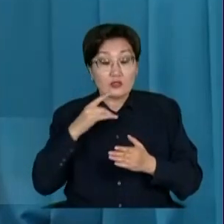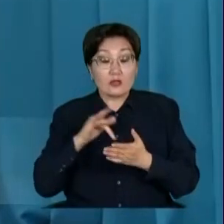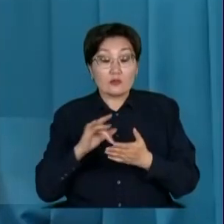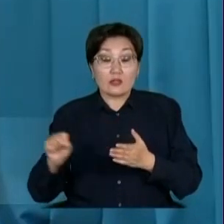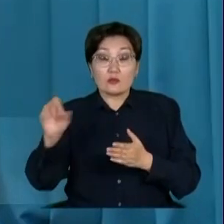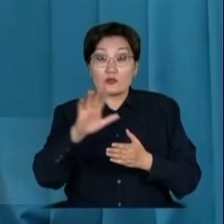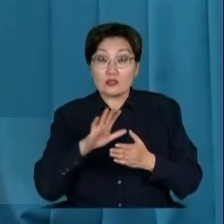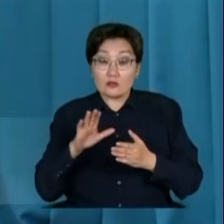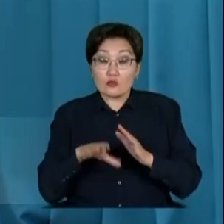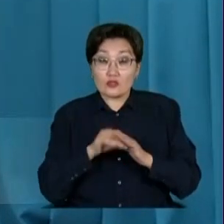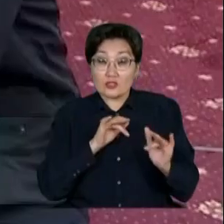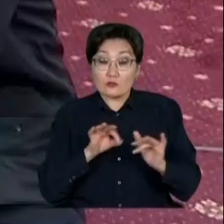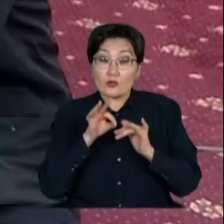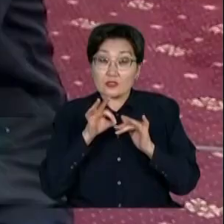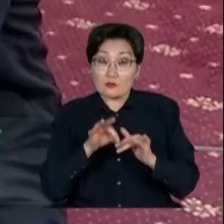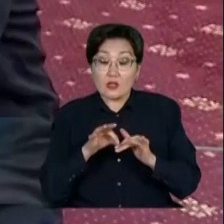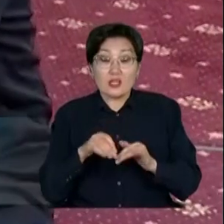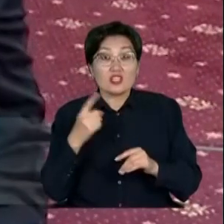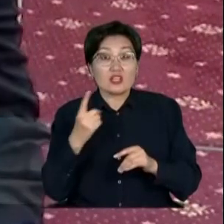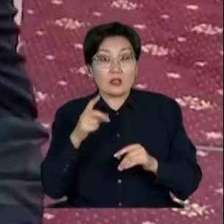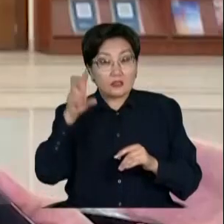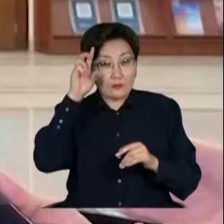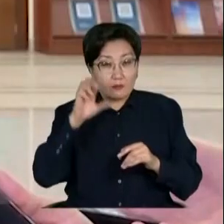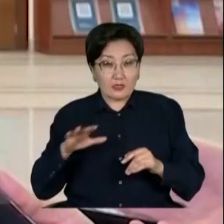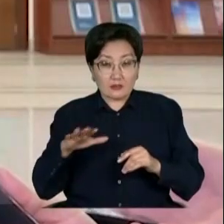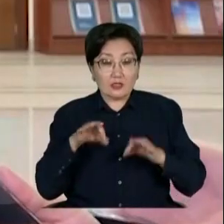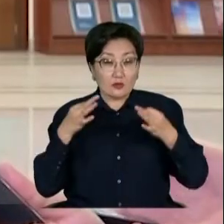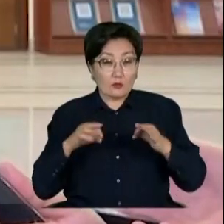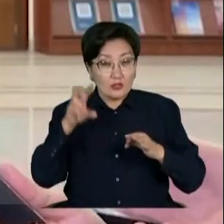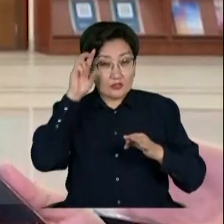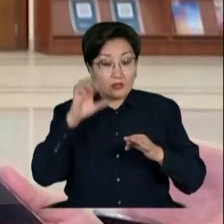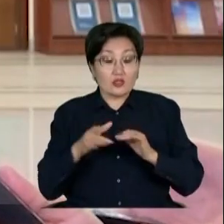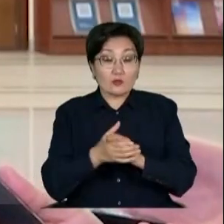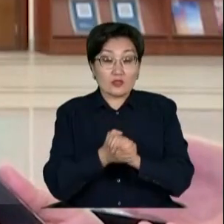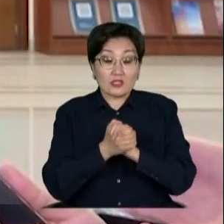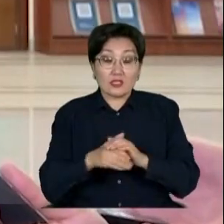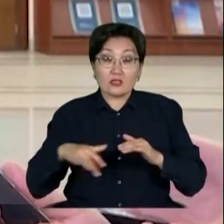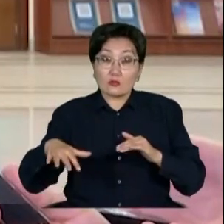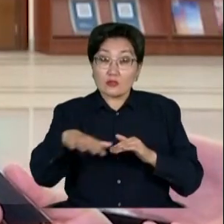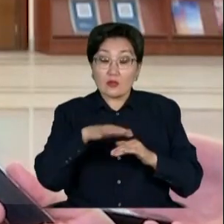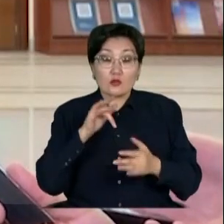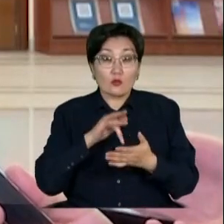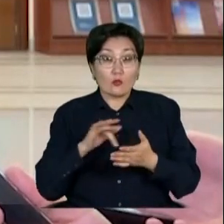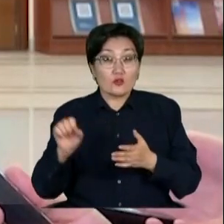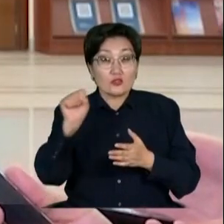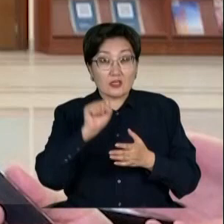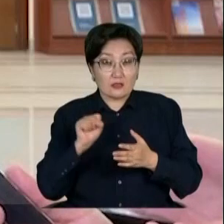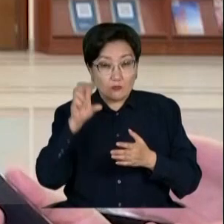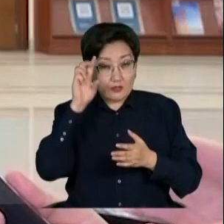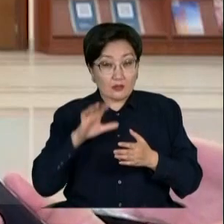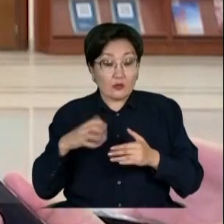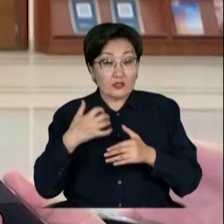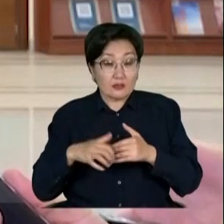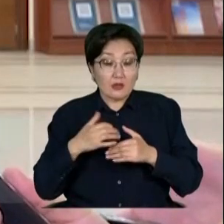Азия аумағында референдум өткізіп отырған жалғыз мемлекет. Тәуелсіз мемлекеттер достастың кеңістігіндегі Орталық Азияда